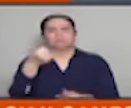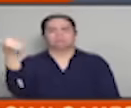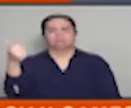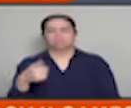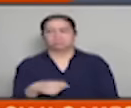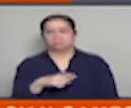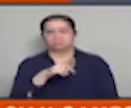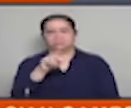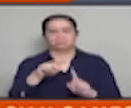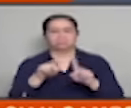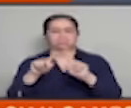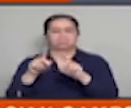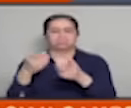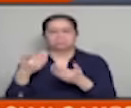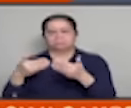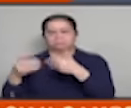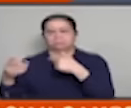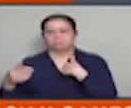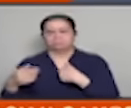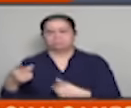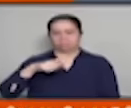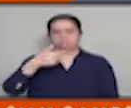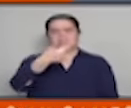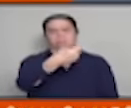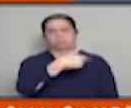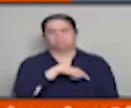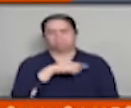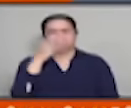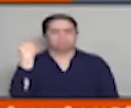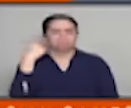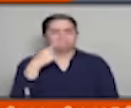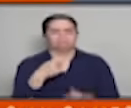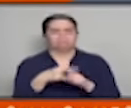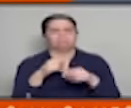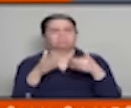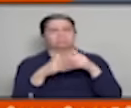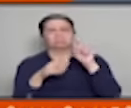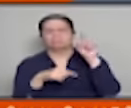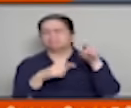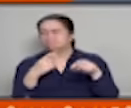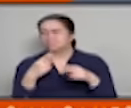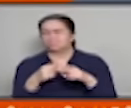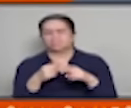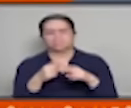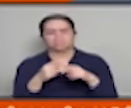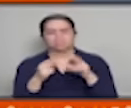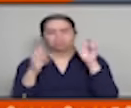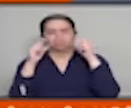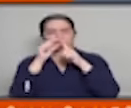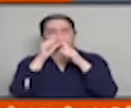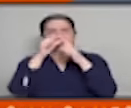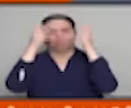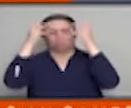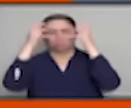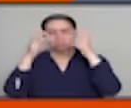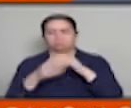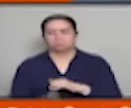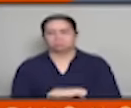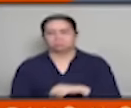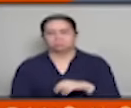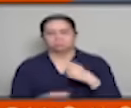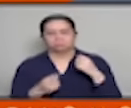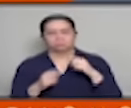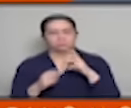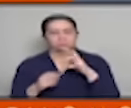dati. Kanino po? Bago sa amin po, sir, humarap. Galing muna siya rin sa Bandaron po, sir. Kanino? Nagmumura siya rin sa Bandaron hanggang vulcanizing.